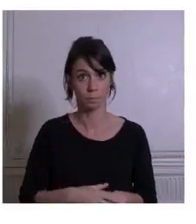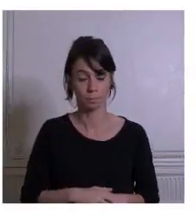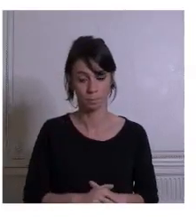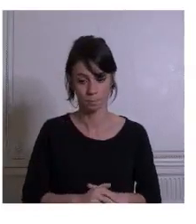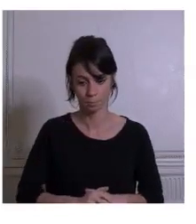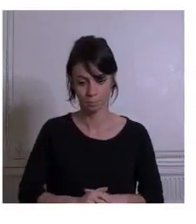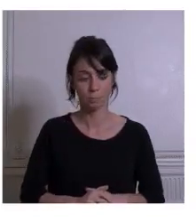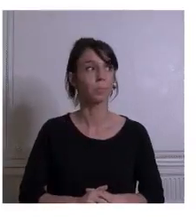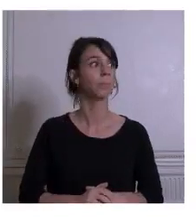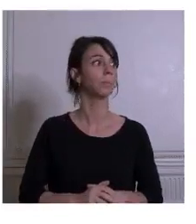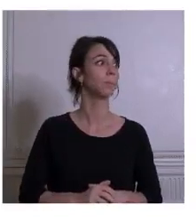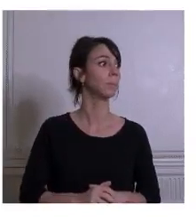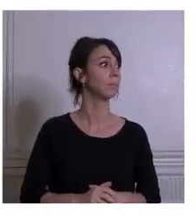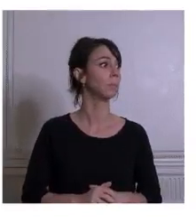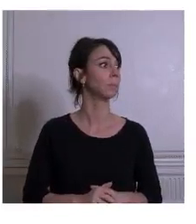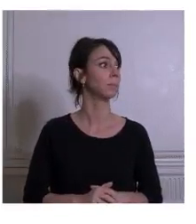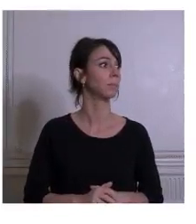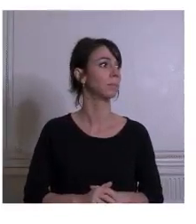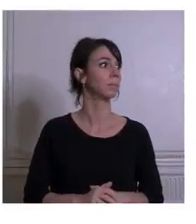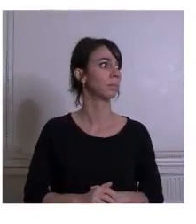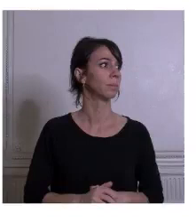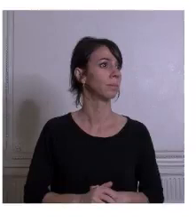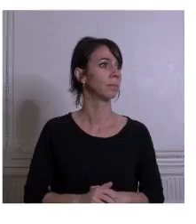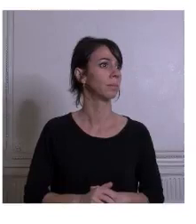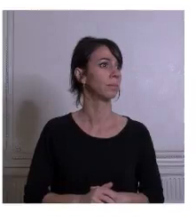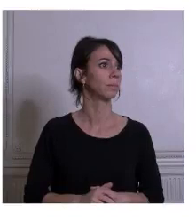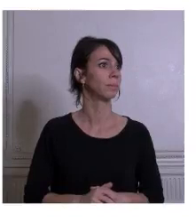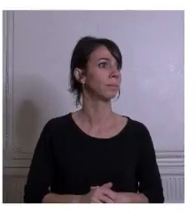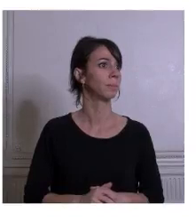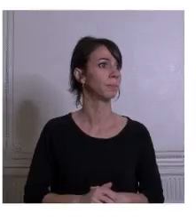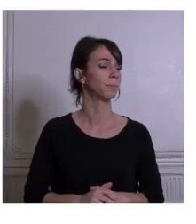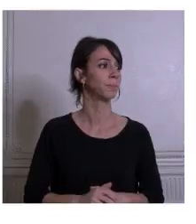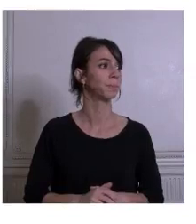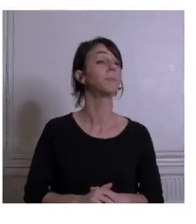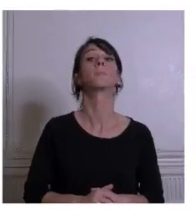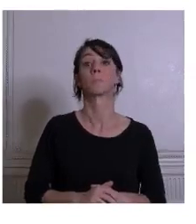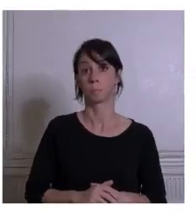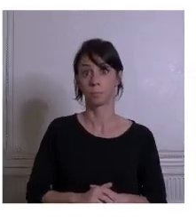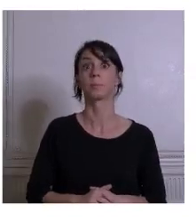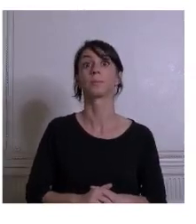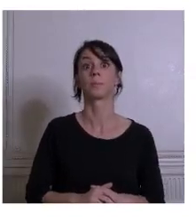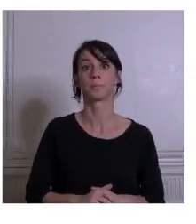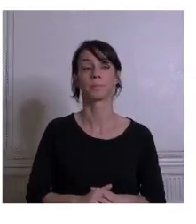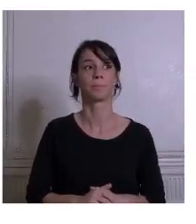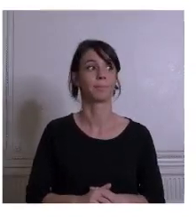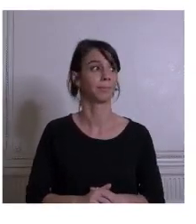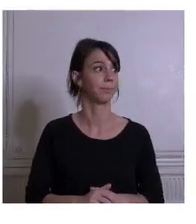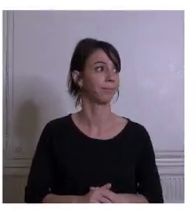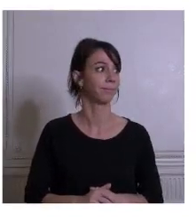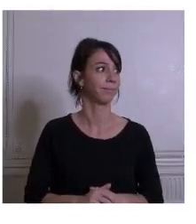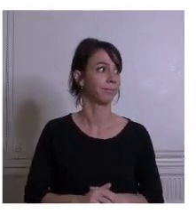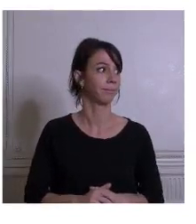donc les travaux de Paul Lapi. J'étais un peu malade la semaine dernière, j'ai pas eu le temps. Est-ce que vous pourriez nous faire passer le